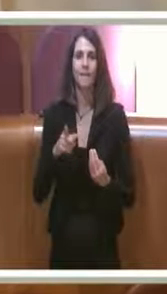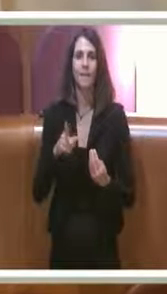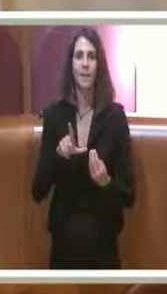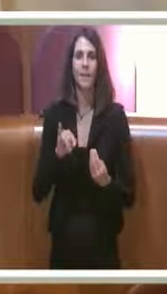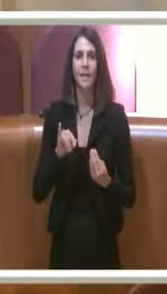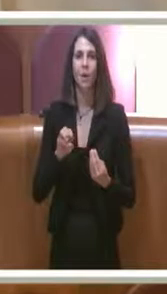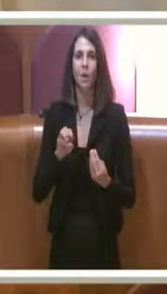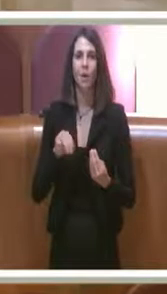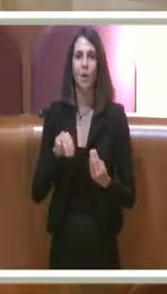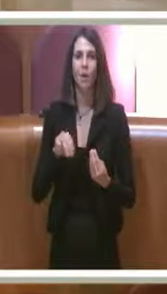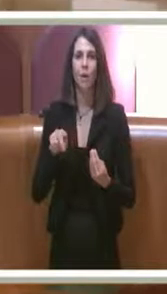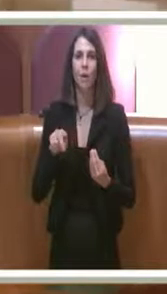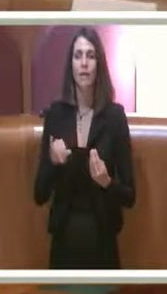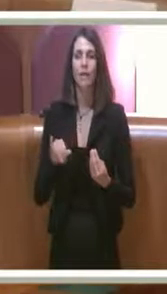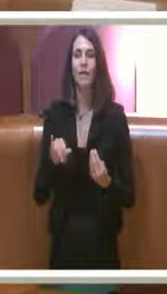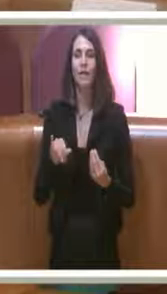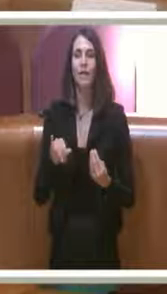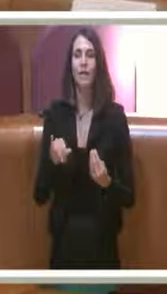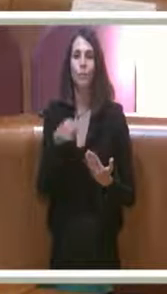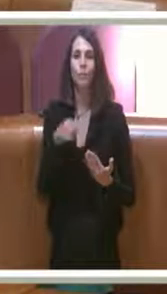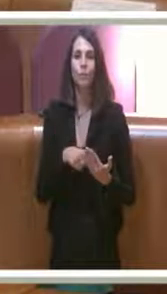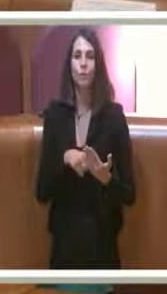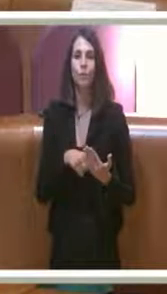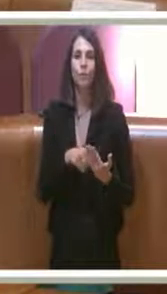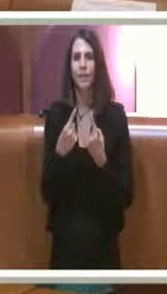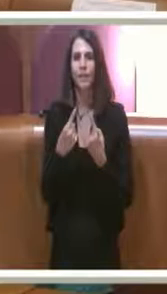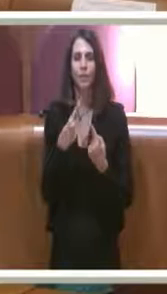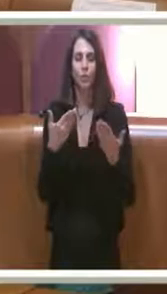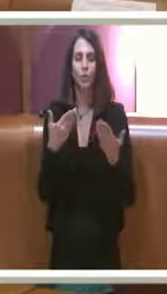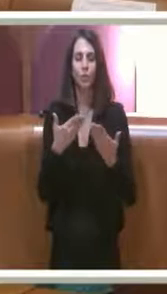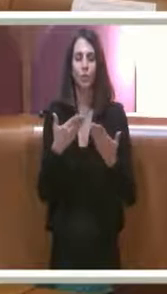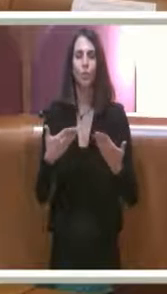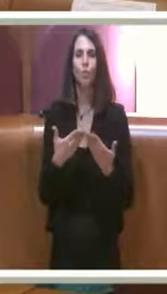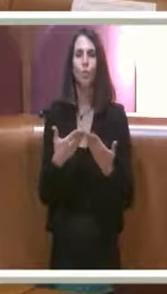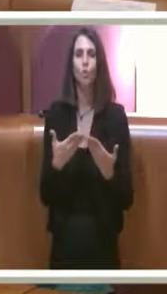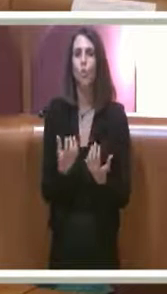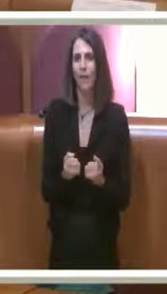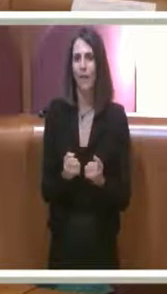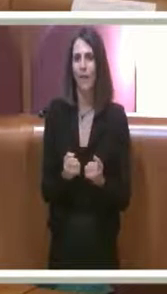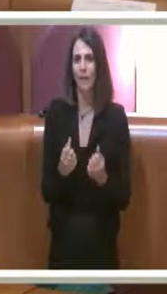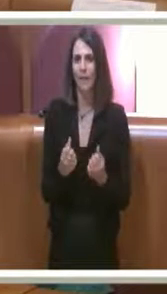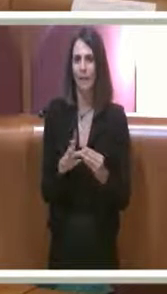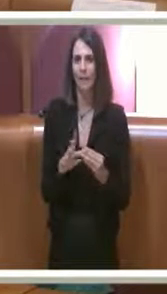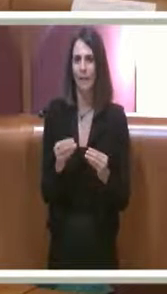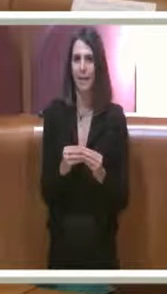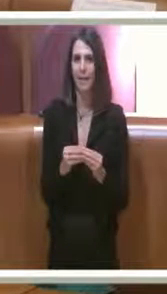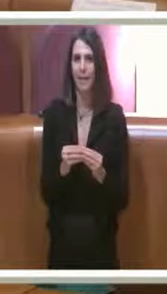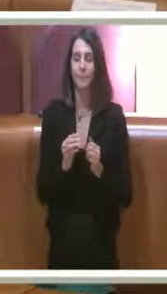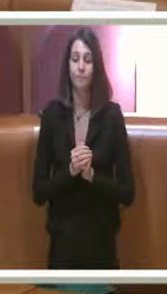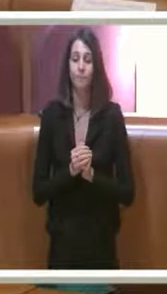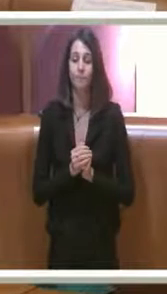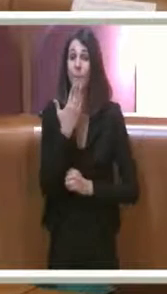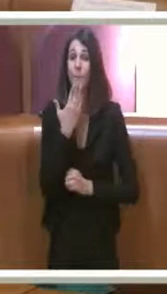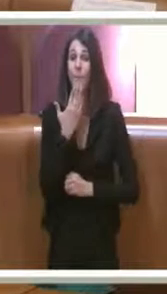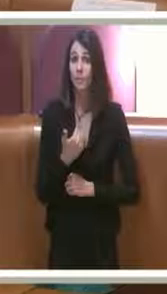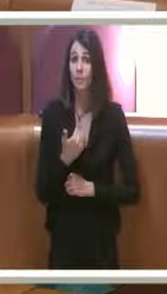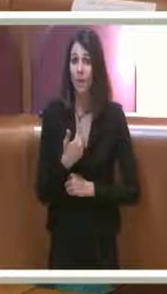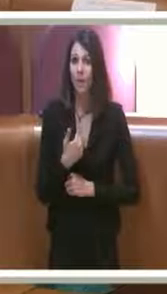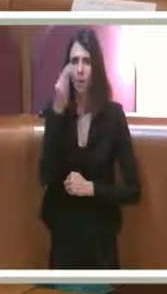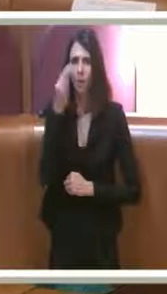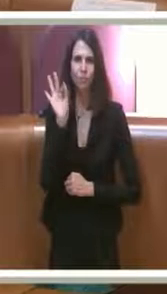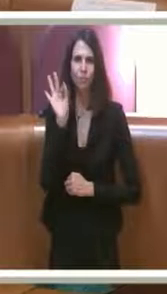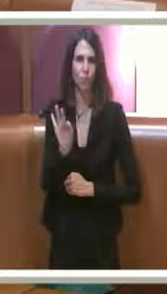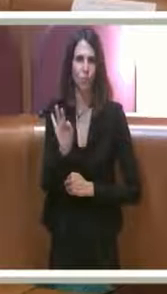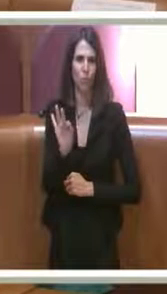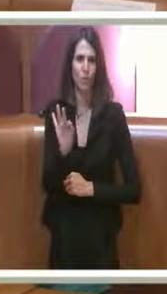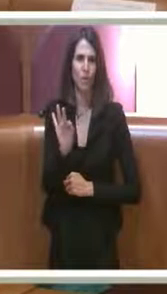che ritornava sul discorso dello studio di fattibilità, allora, per come la vedo io e come immagino sia poi nella realtà